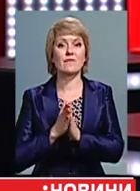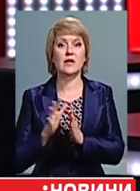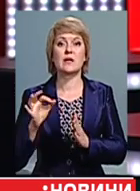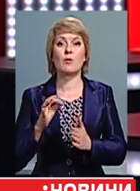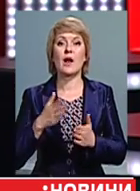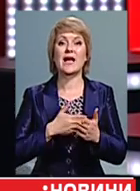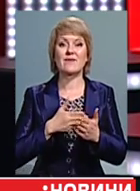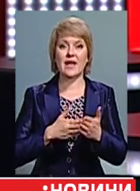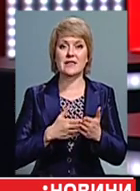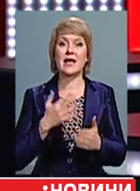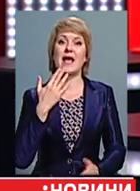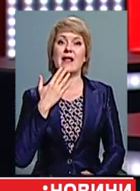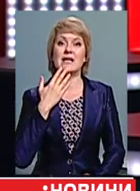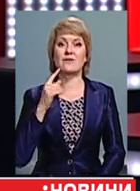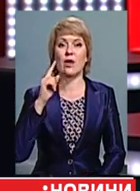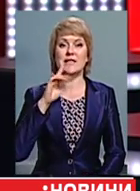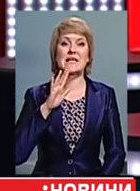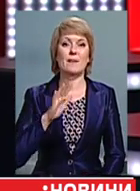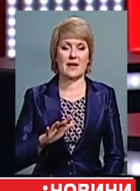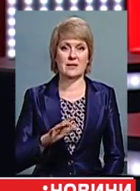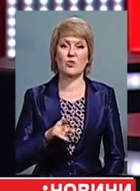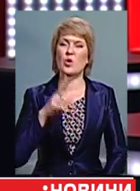сумніваються, що Радбез ООН зможе зарадити.